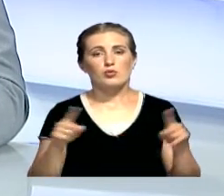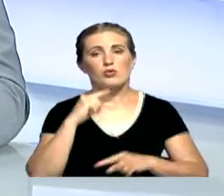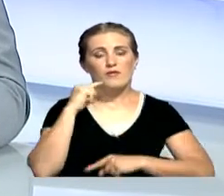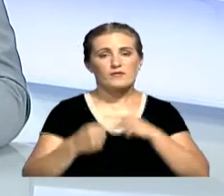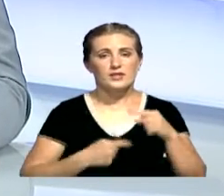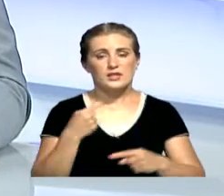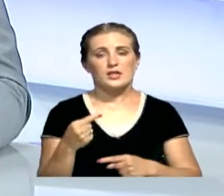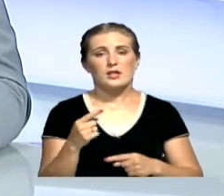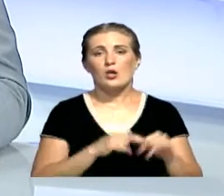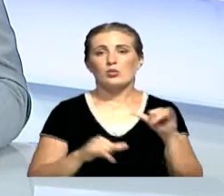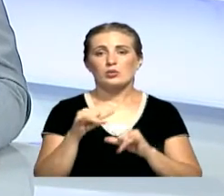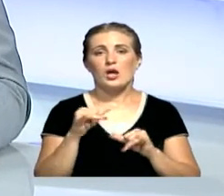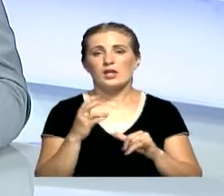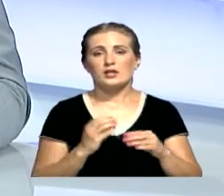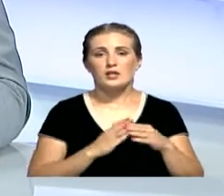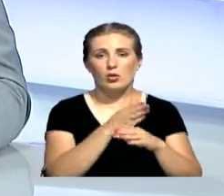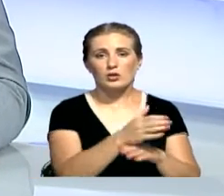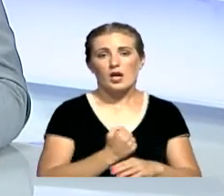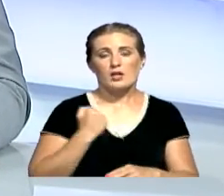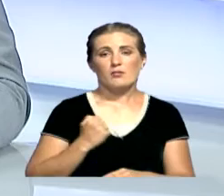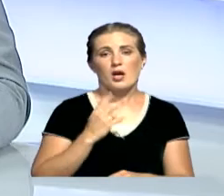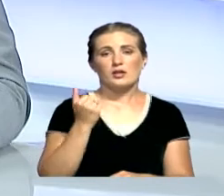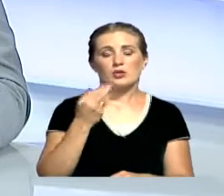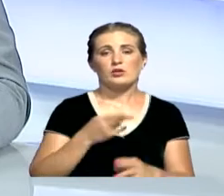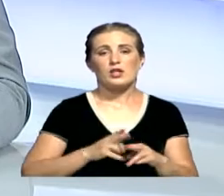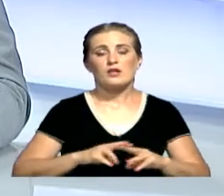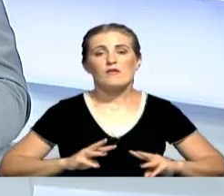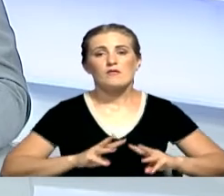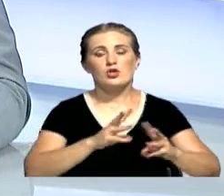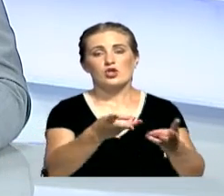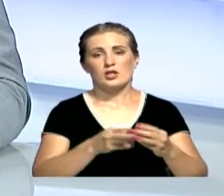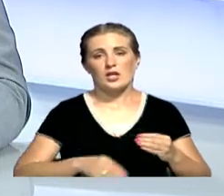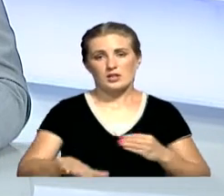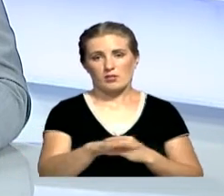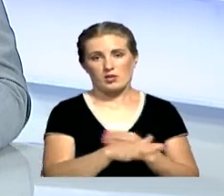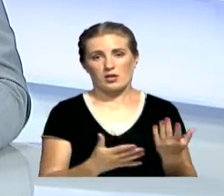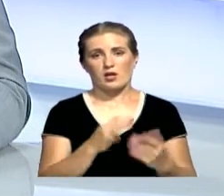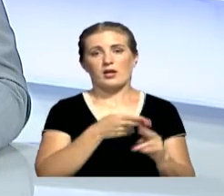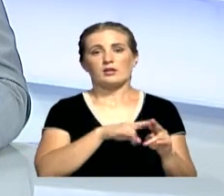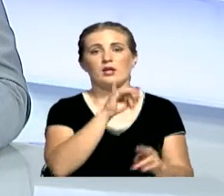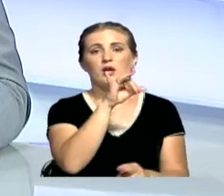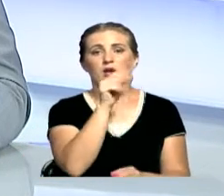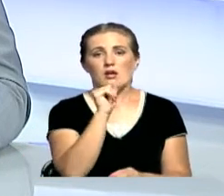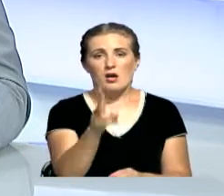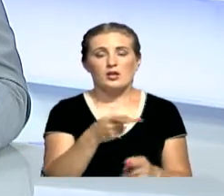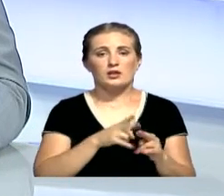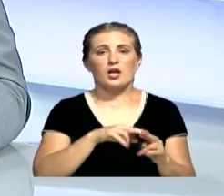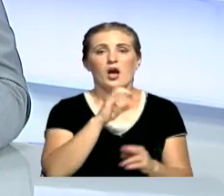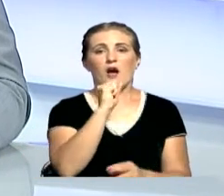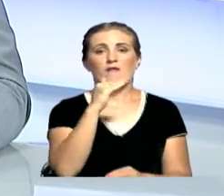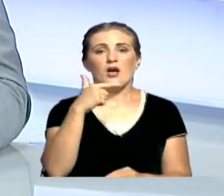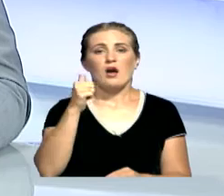вот куда не заходит армия натовская это выжженная земля это ирак это афганистан